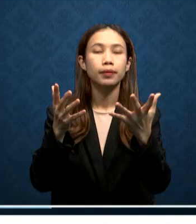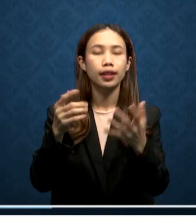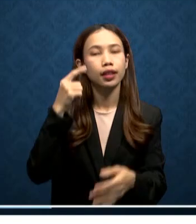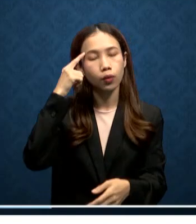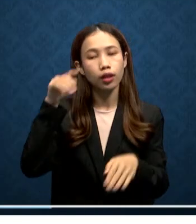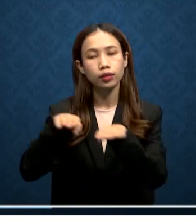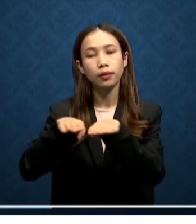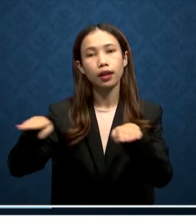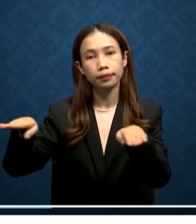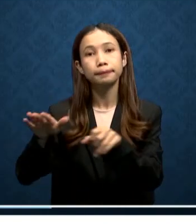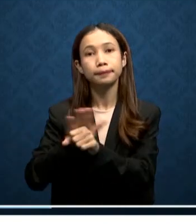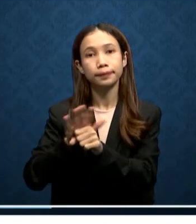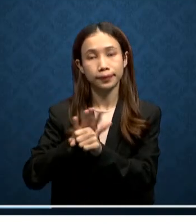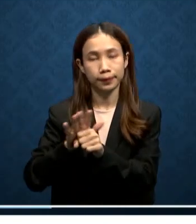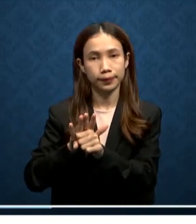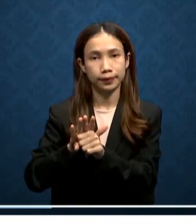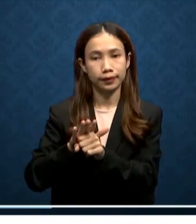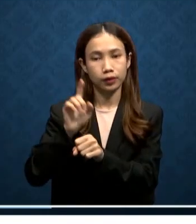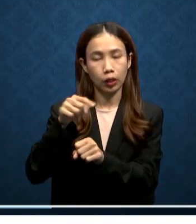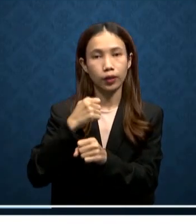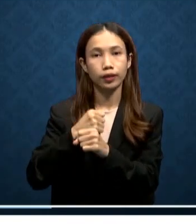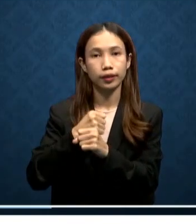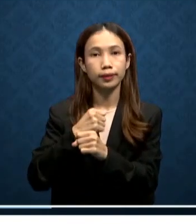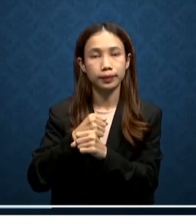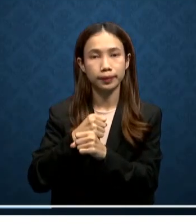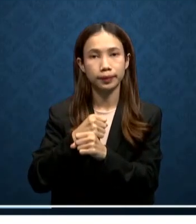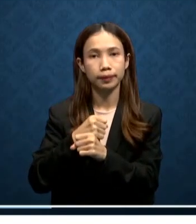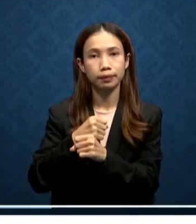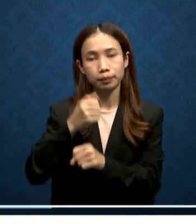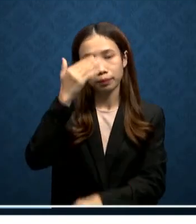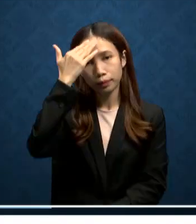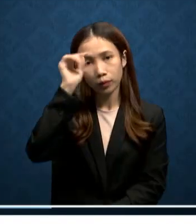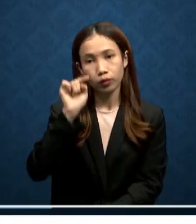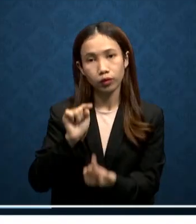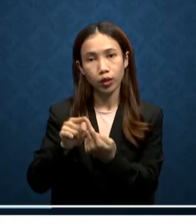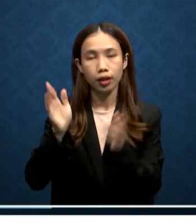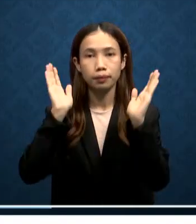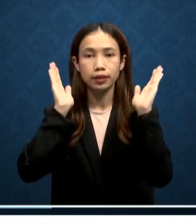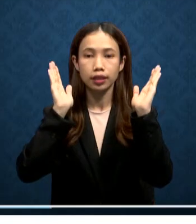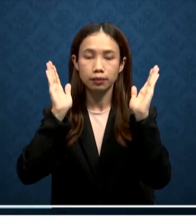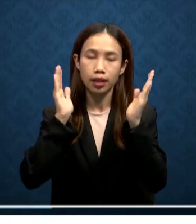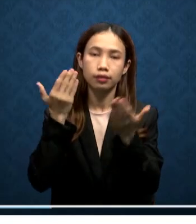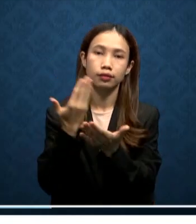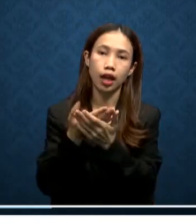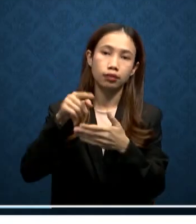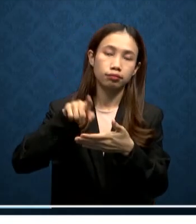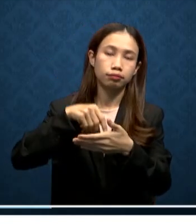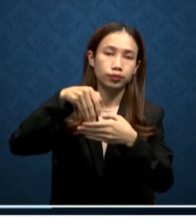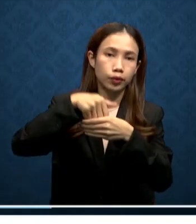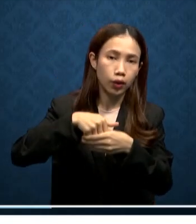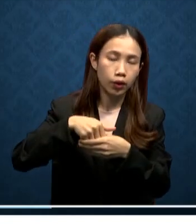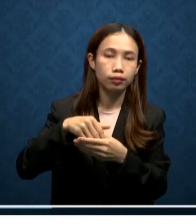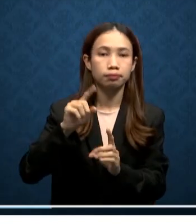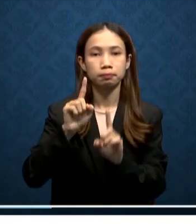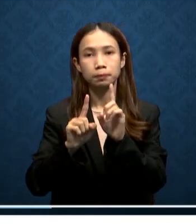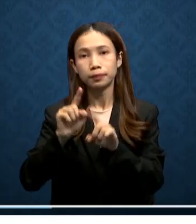เกณฑ์ที่เหมาะสมที่ท่านจะต้องดำเนินการนะในเกี่ยวกับการประชาสัมพันธ์เรื่องการประมูลหรือกวิธีในการ